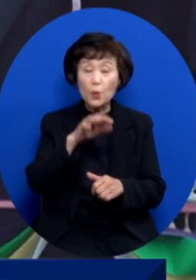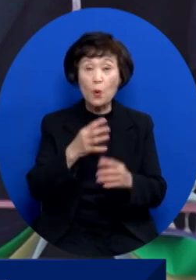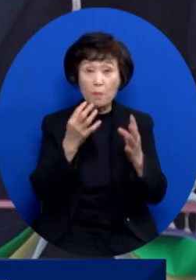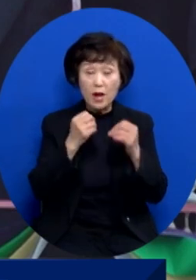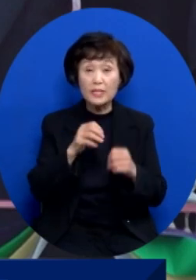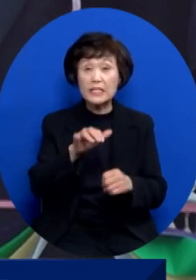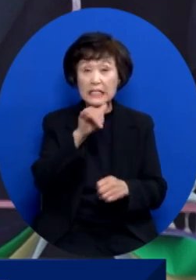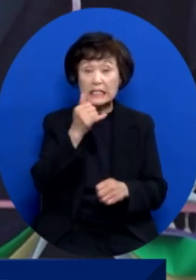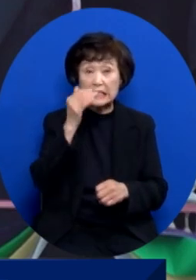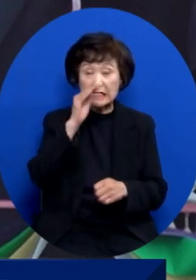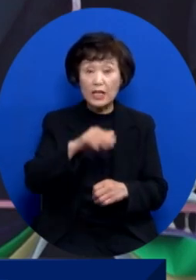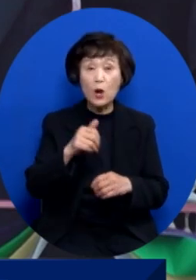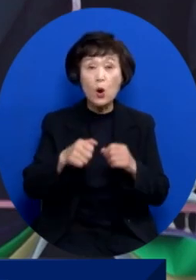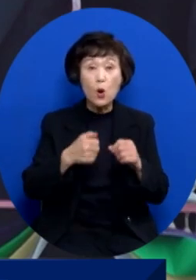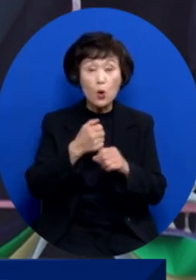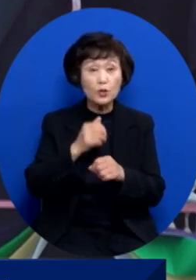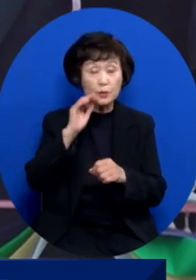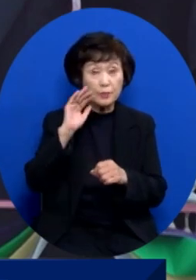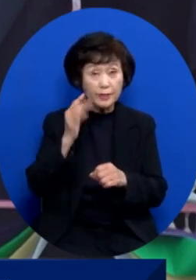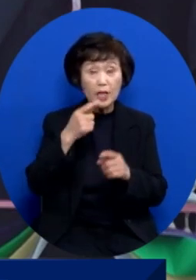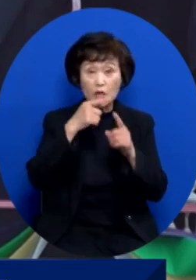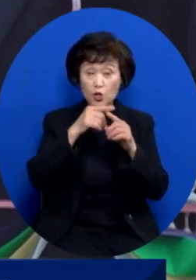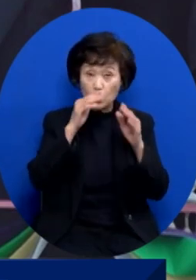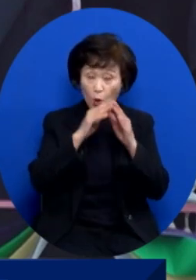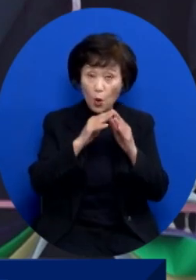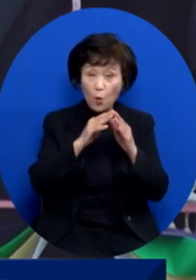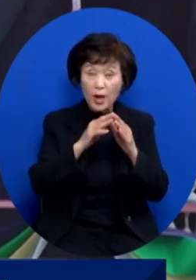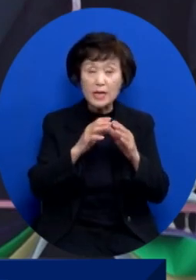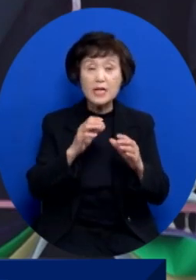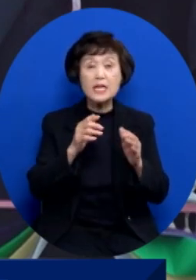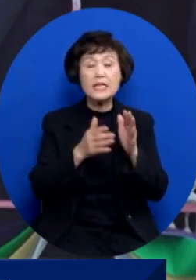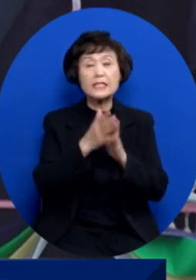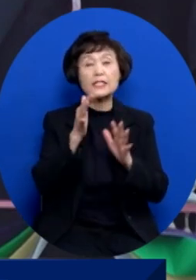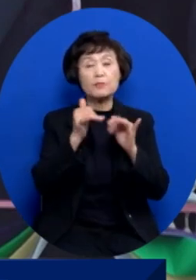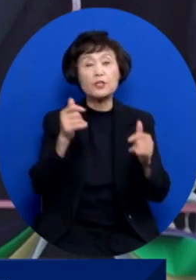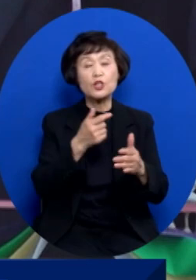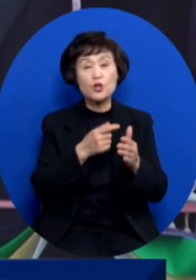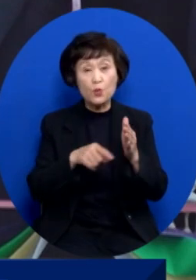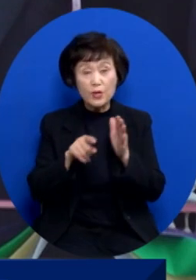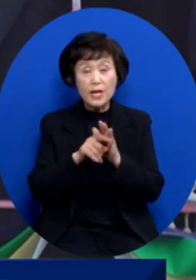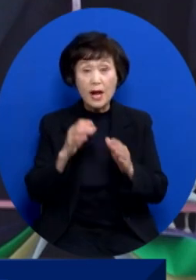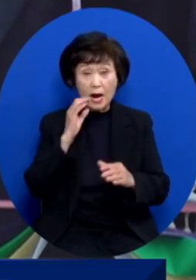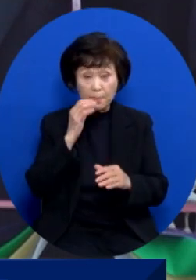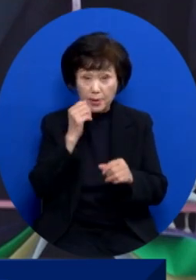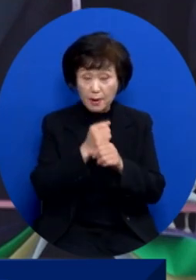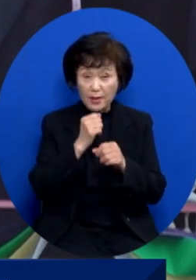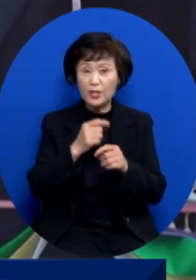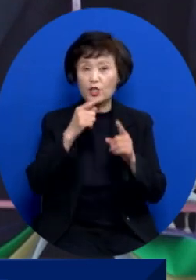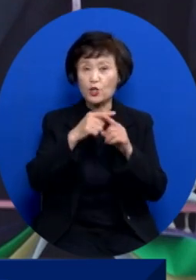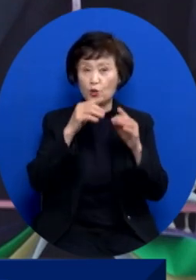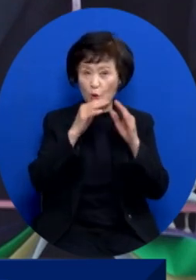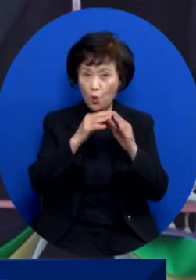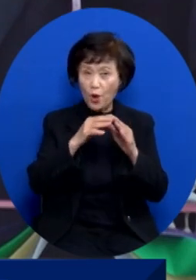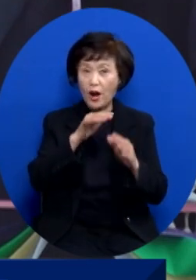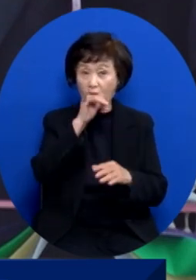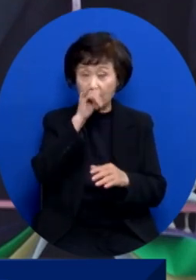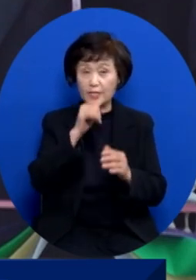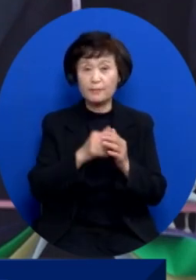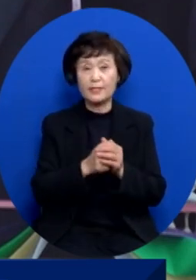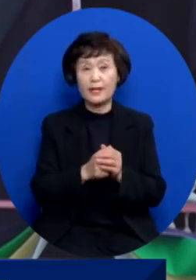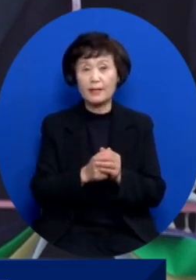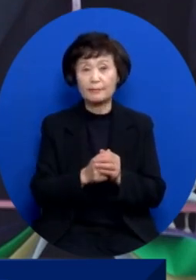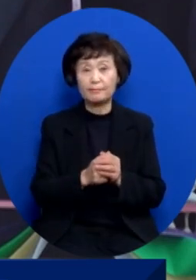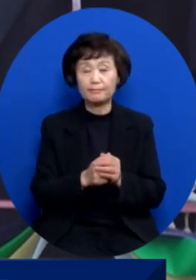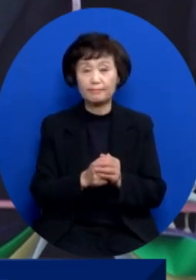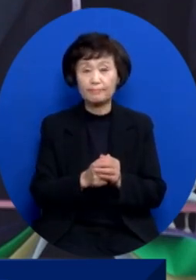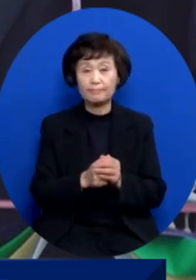51년 된 성전을 수선해 시민을 위한 카페를 만들었는데요. 지역사회와 소통을 통해 복음 전파 통로로